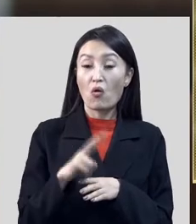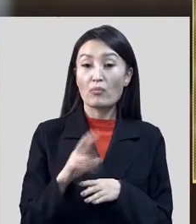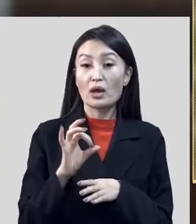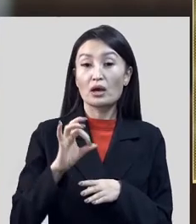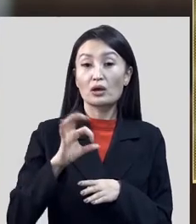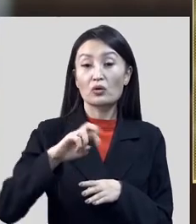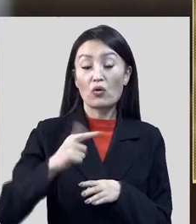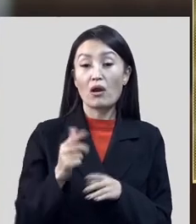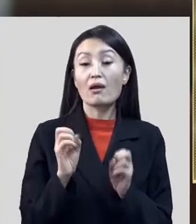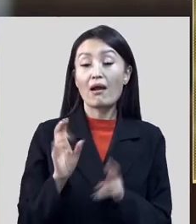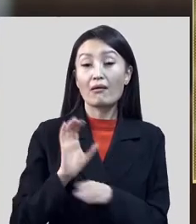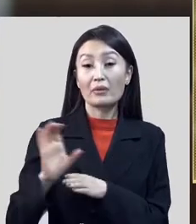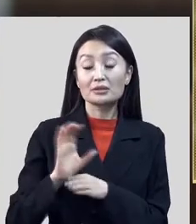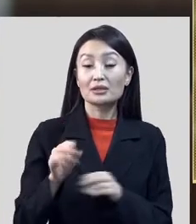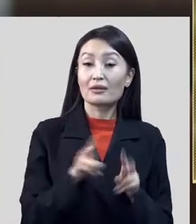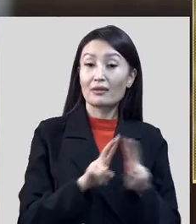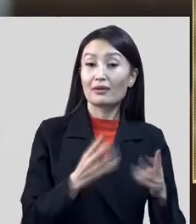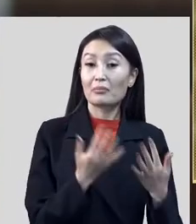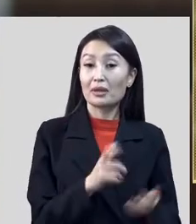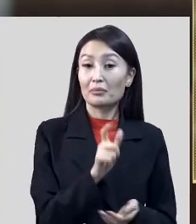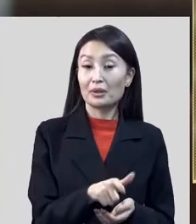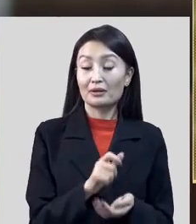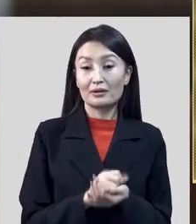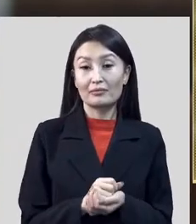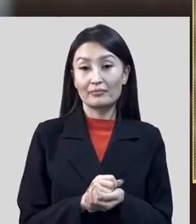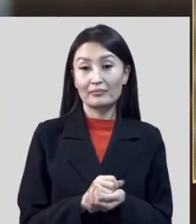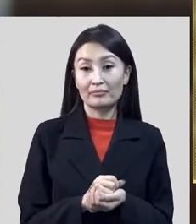как производителя так и потребителя